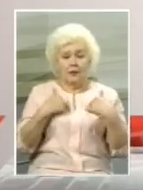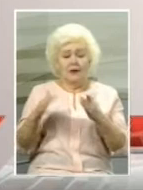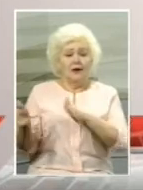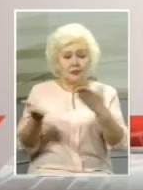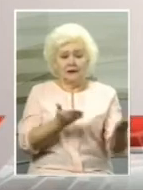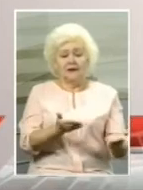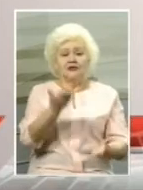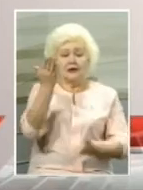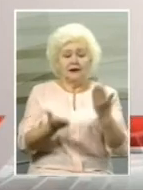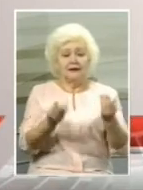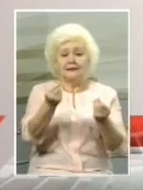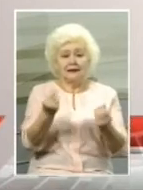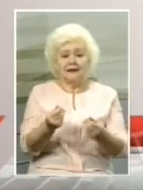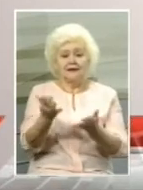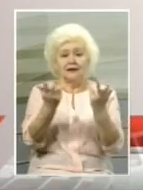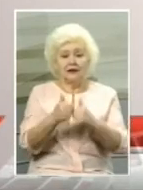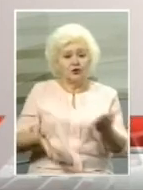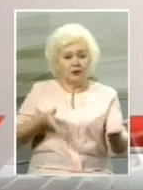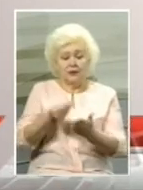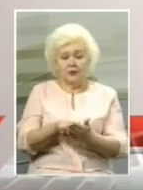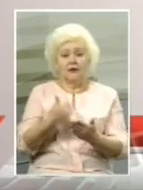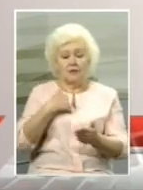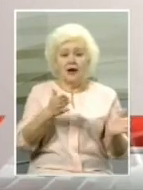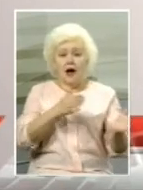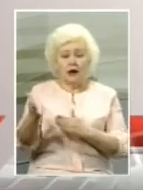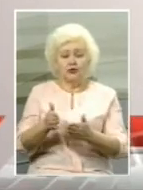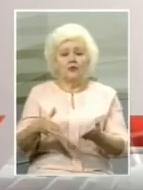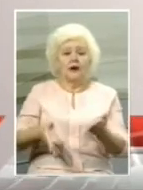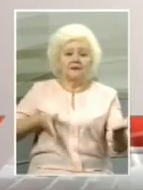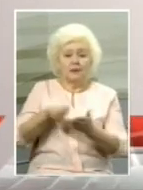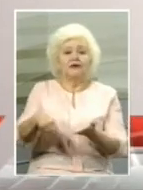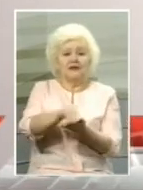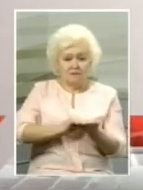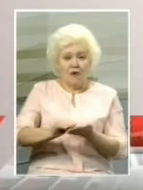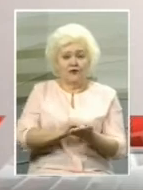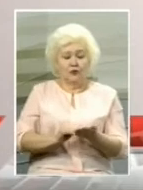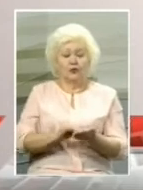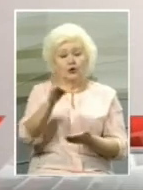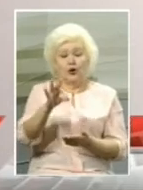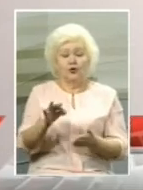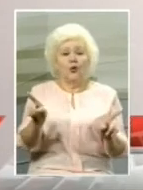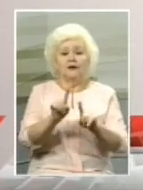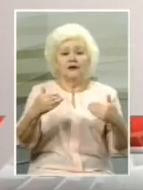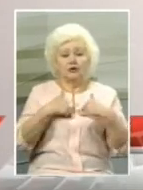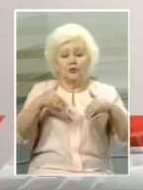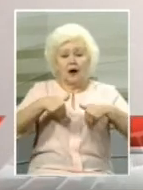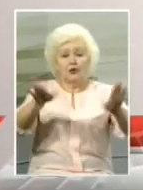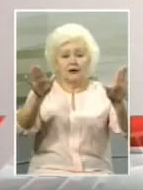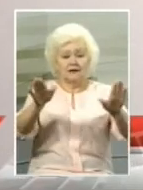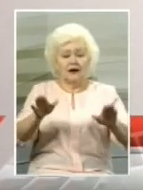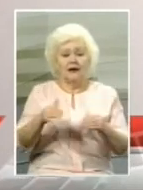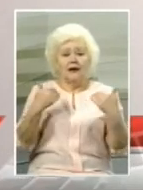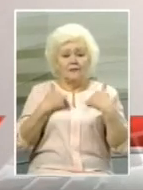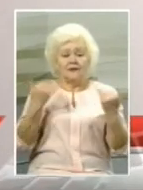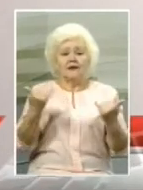предложили им, если деньги на счет не поступили, значит мы готовы заплатить еще раз. Ну, на что нам отказали. У нас